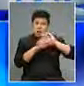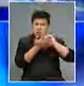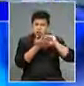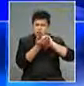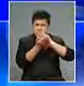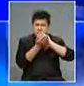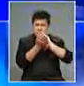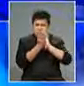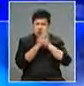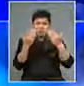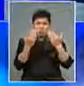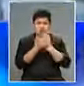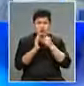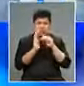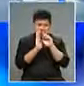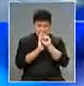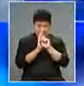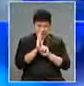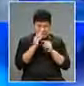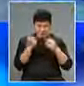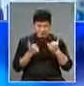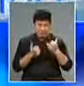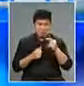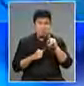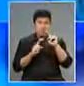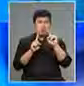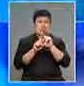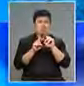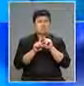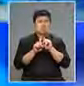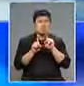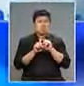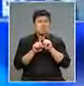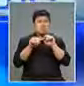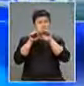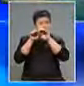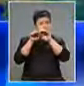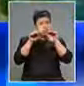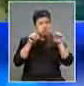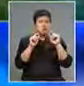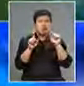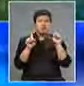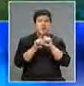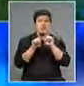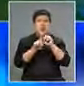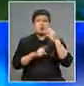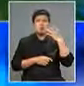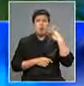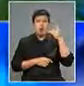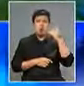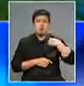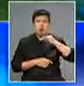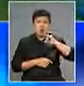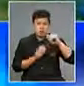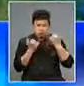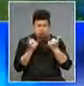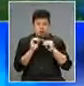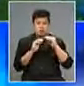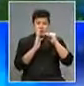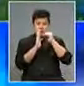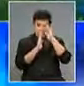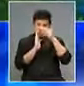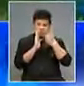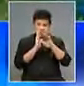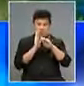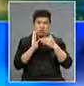แปลงนี้อุณหภูมิต่ำสุดวันนี้ส่วนใหญ่ครับจึงยังอยู่ในลักษณะของการทรงๆพอๆกับเมื่อวานมีบ้างบางที่นะครับที่ภาคเหนืออีสานวัน